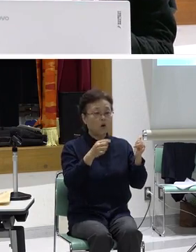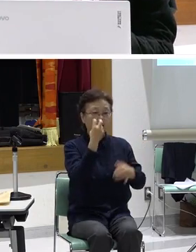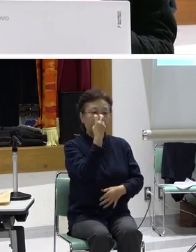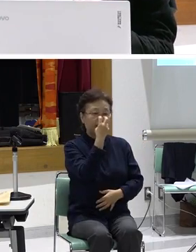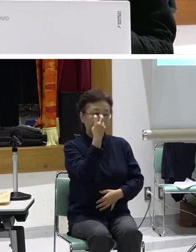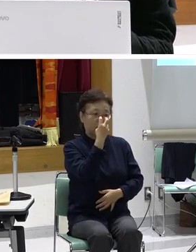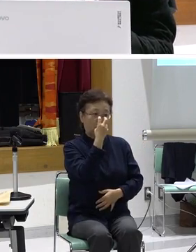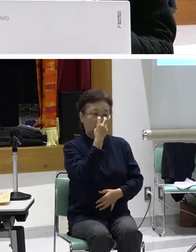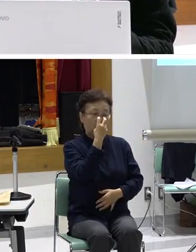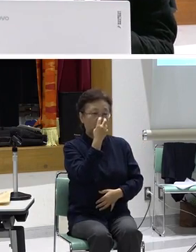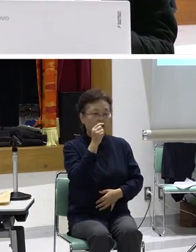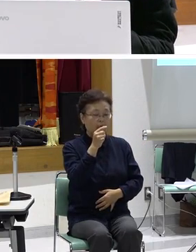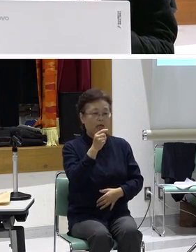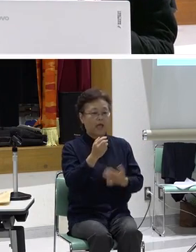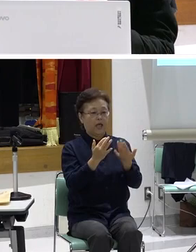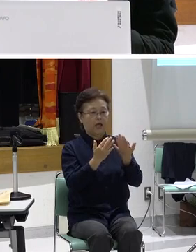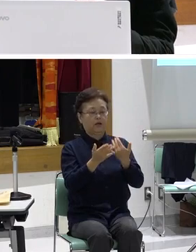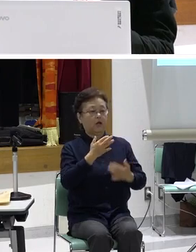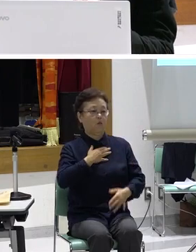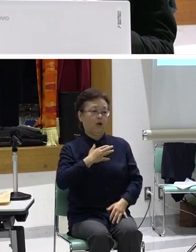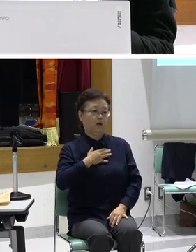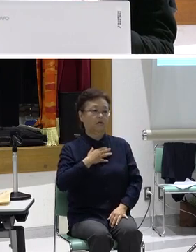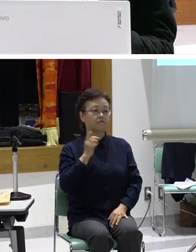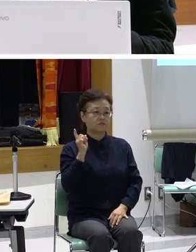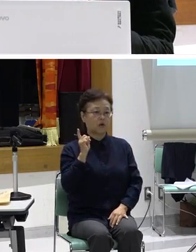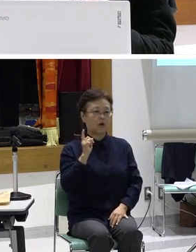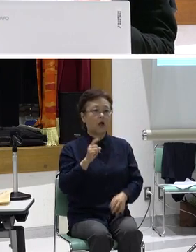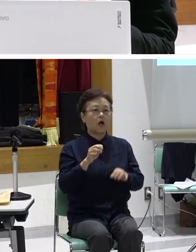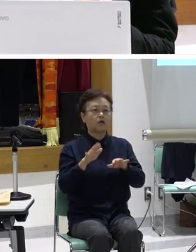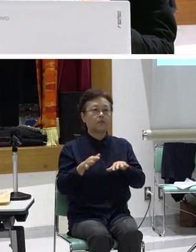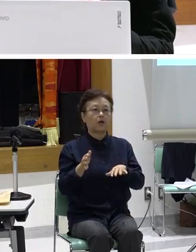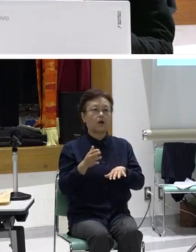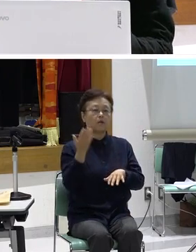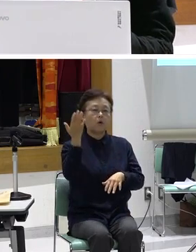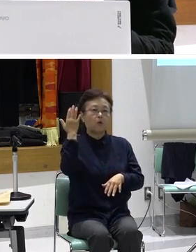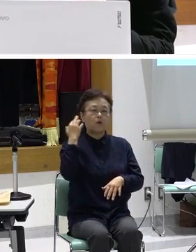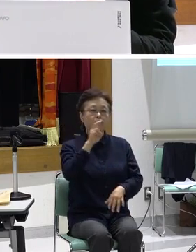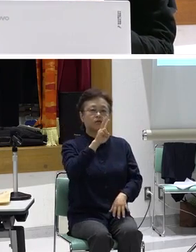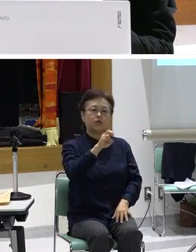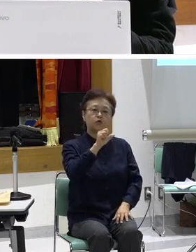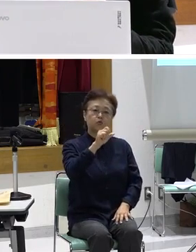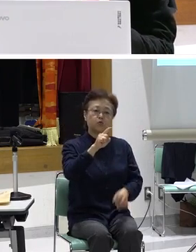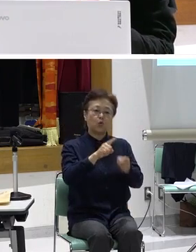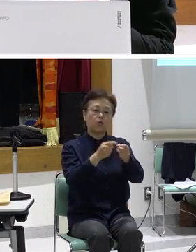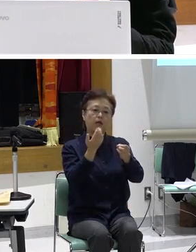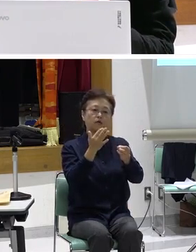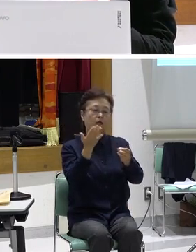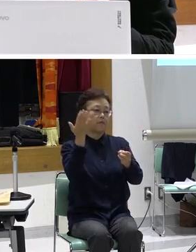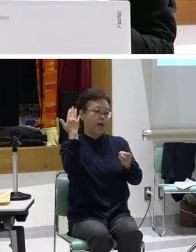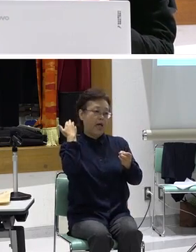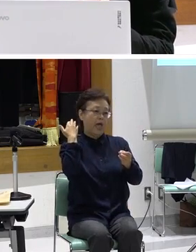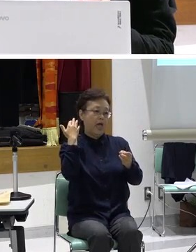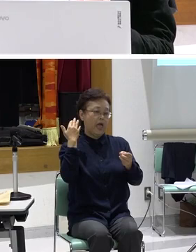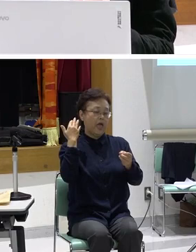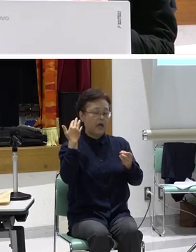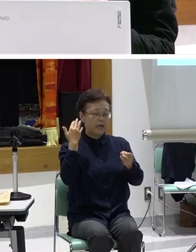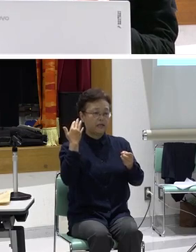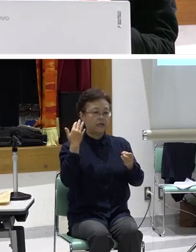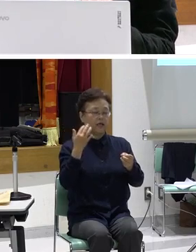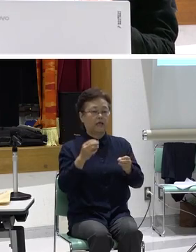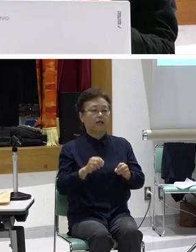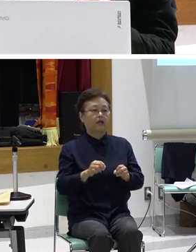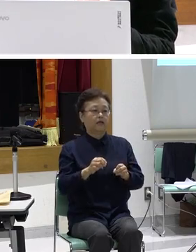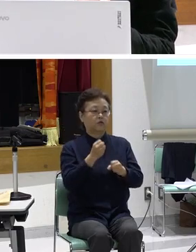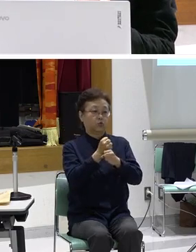証を通じてこういうのを、これももう今から25年ぐらい前ですかね、一緒に開発をしたんですけど、実は